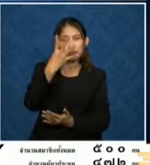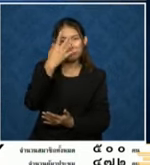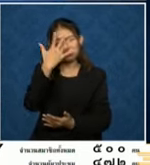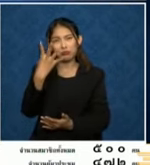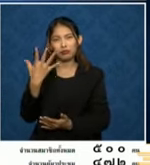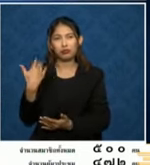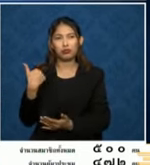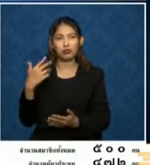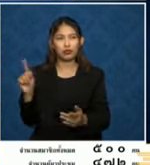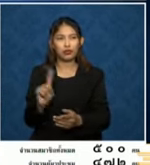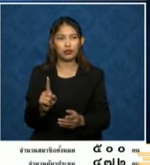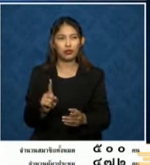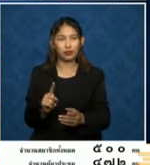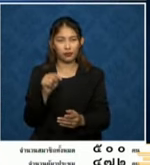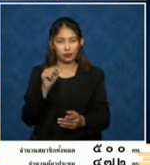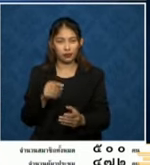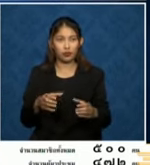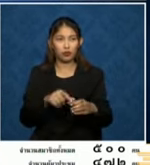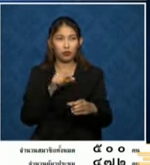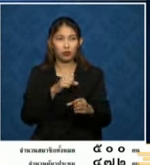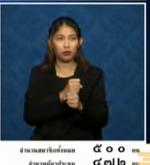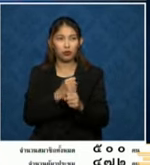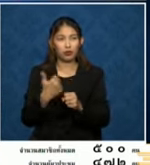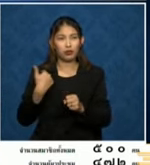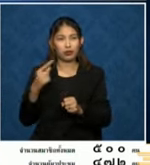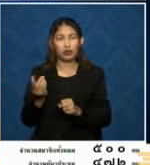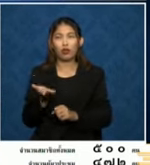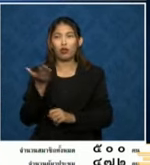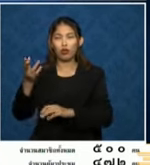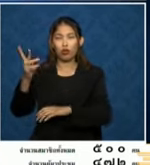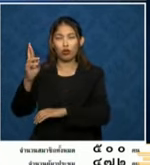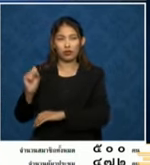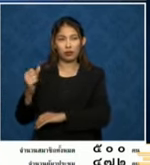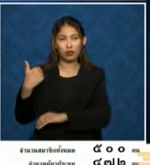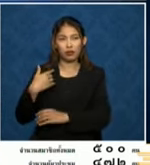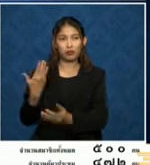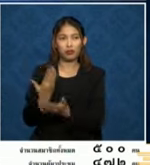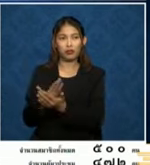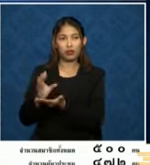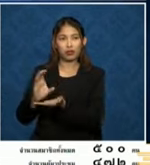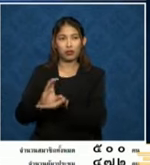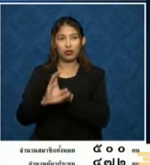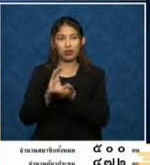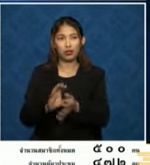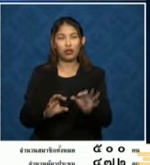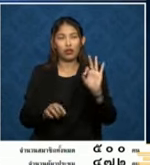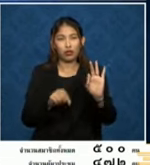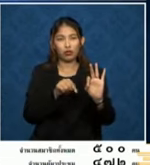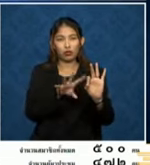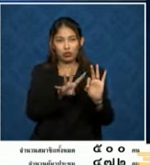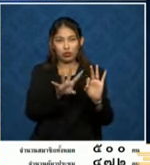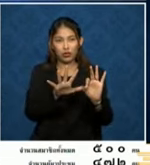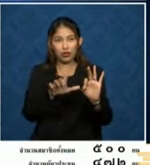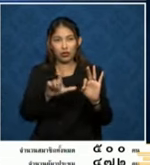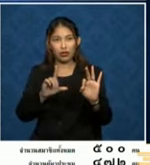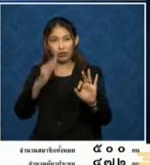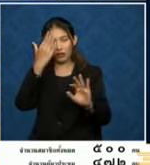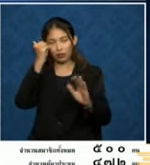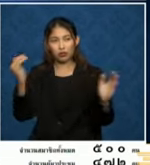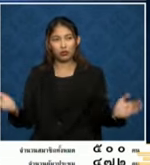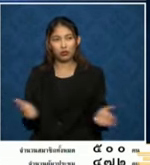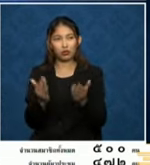านั้นเราจะเห็นถึงการที่หน่วยงานนี้เนี่ยมีการขอให้สภาชุดนี้อนุมัติงบประมาณถึง 9.45 ล้านบาทในการส่งเสริม